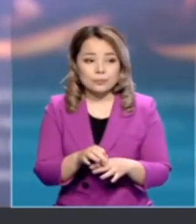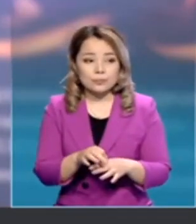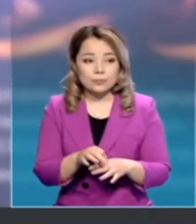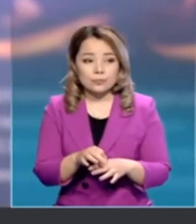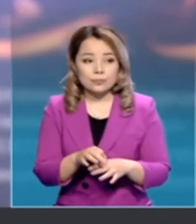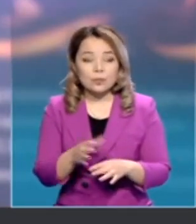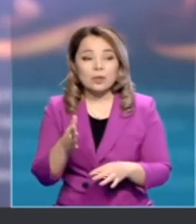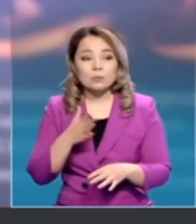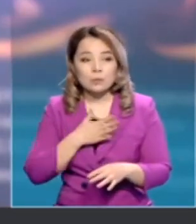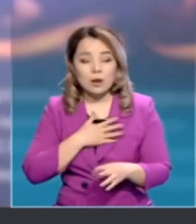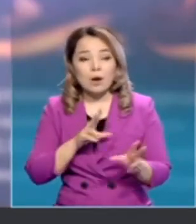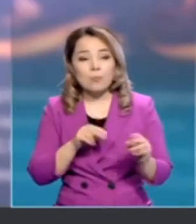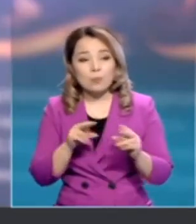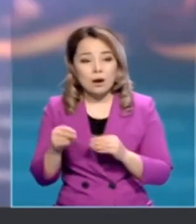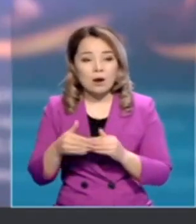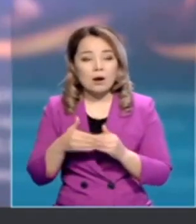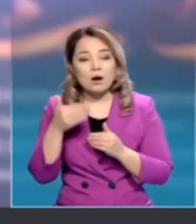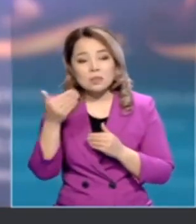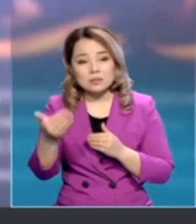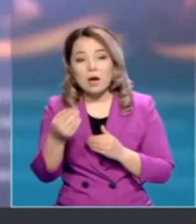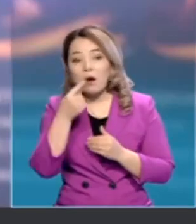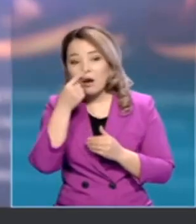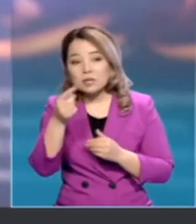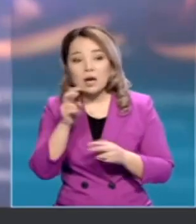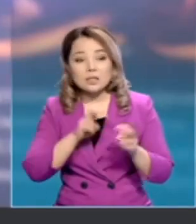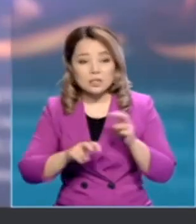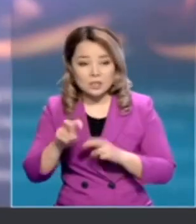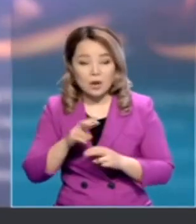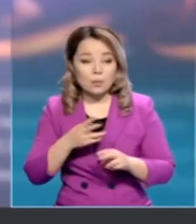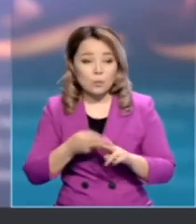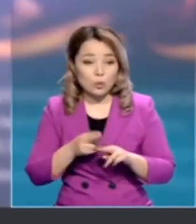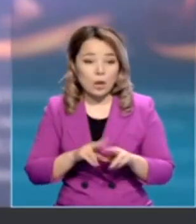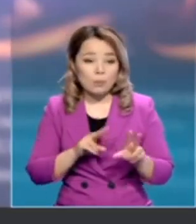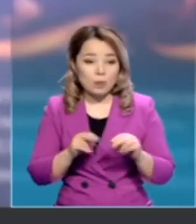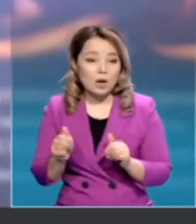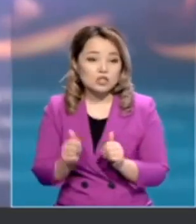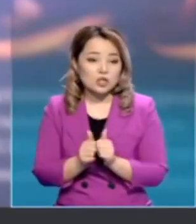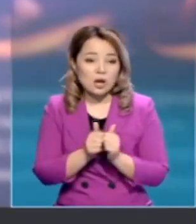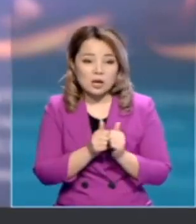біз бақытты алыстан іздейміз, әкейде ол бақыт жанымызда жүреді.